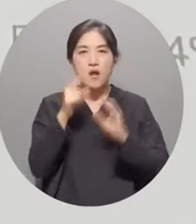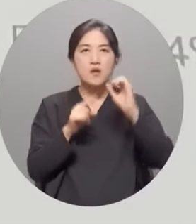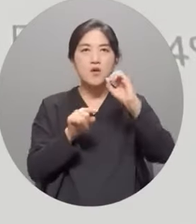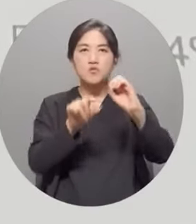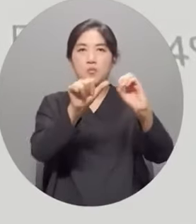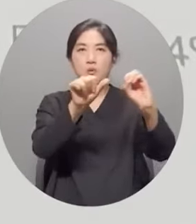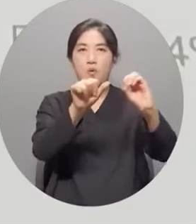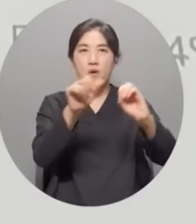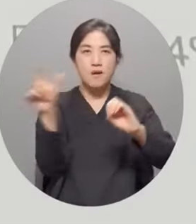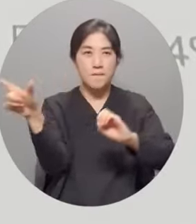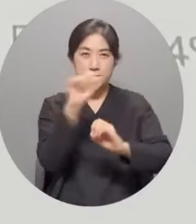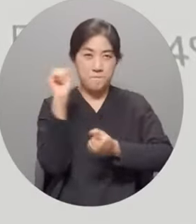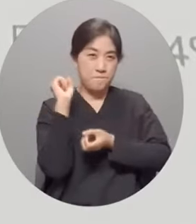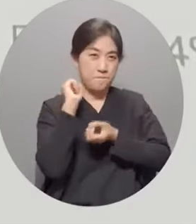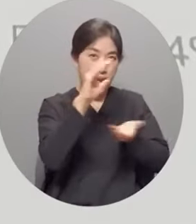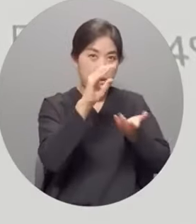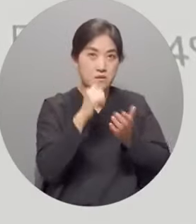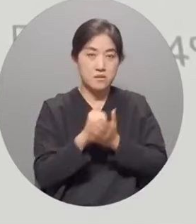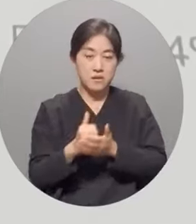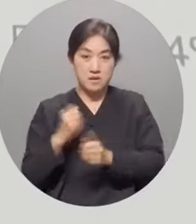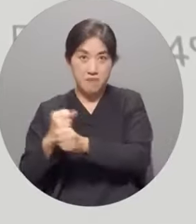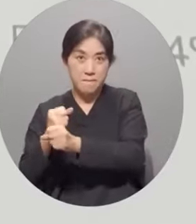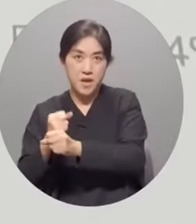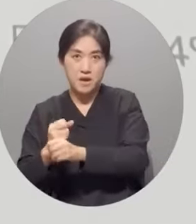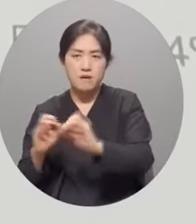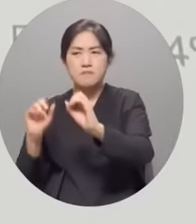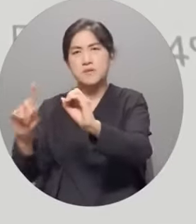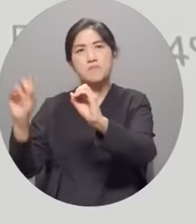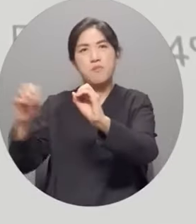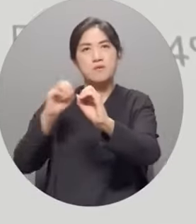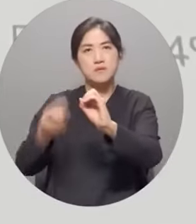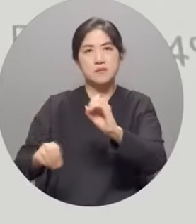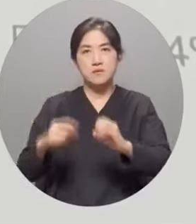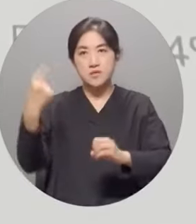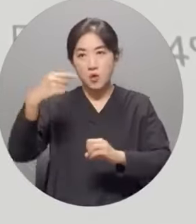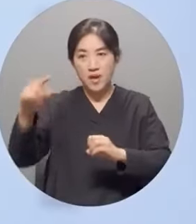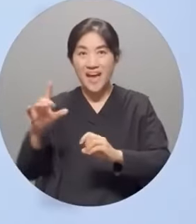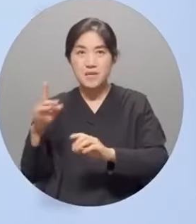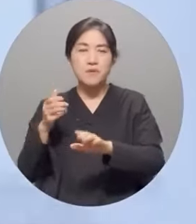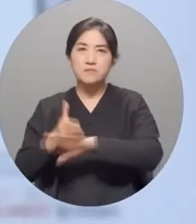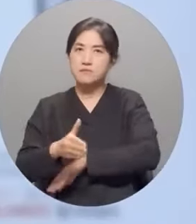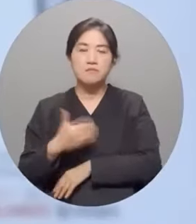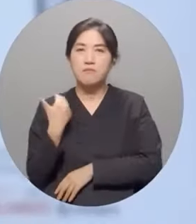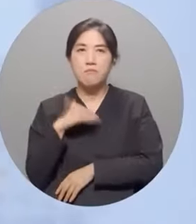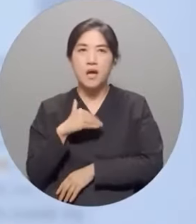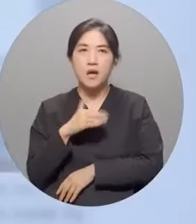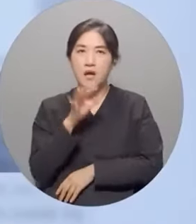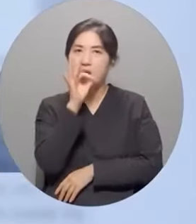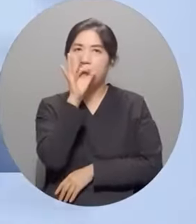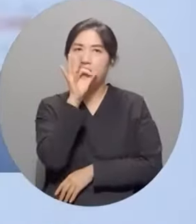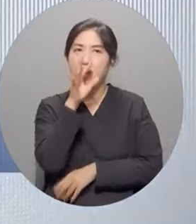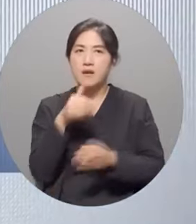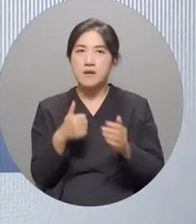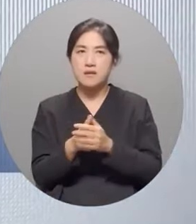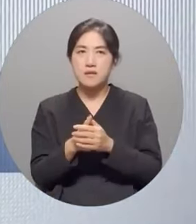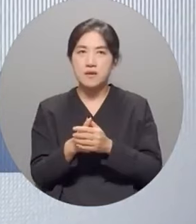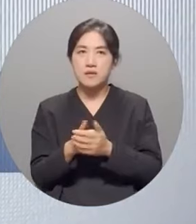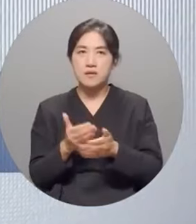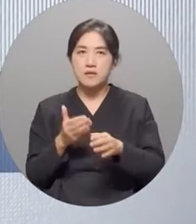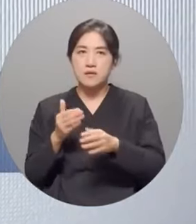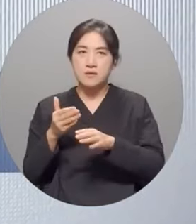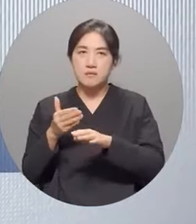0.5%인 로켓 배송과 달리 로켓 설치는 0.1%로 1,000개 중 1개만 늦어도 안 됩니다. 캐파 이슈가 나게